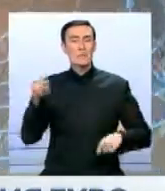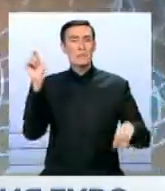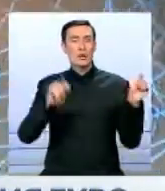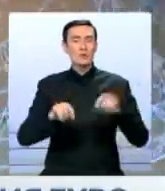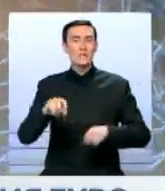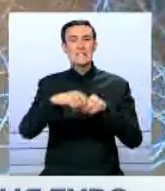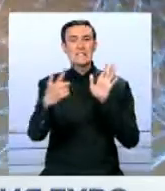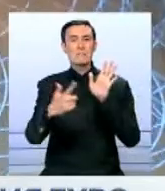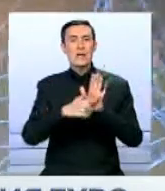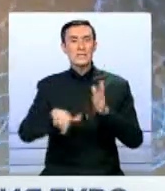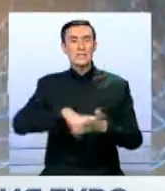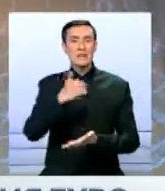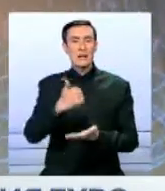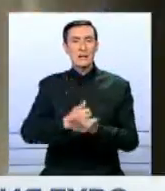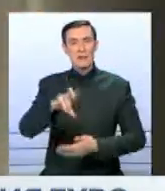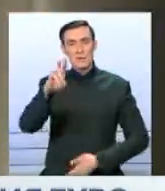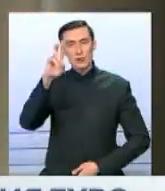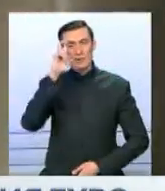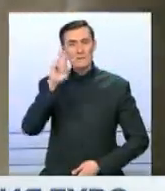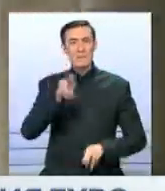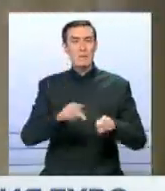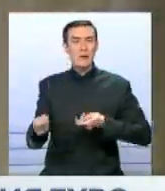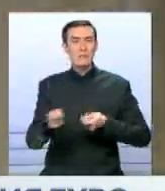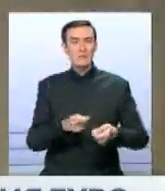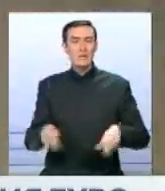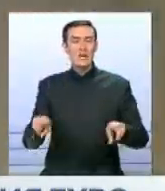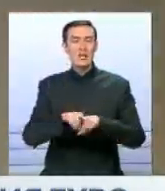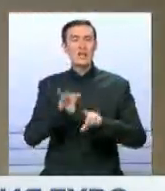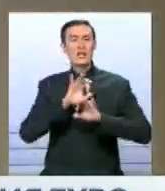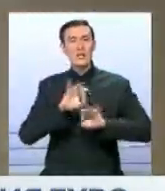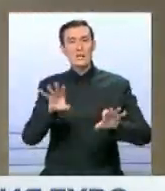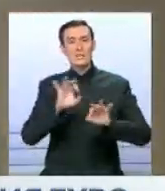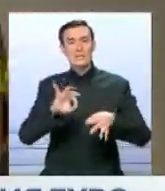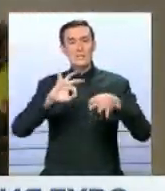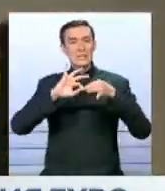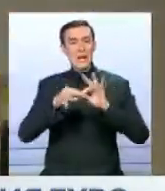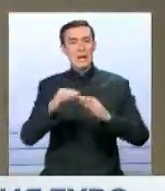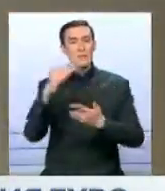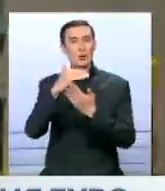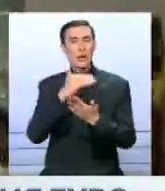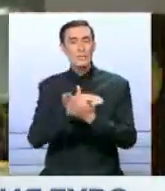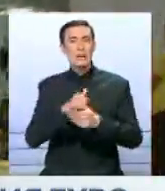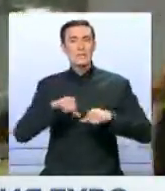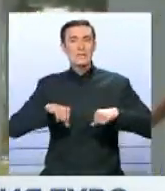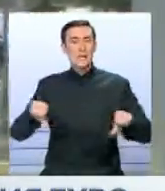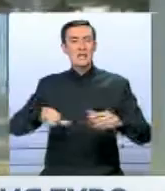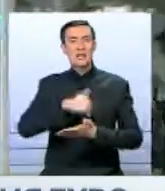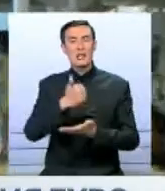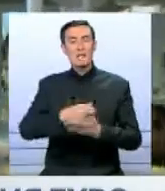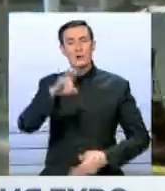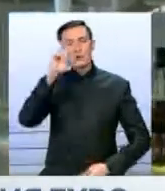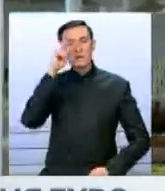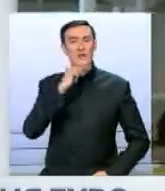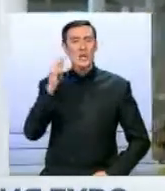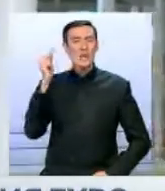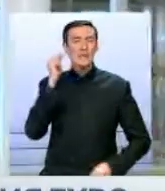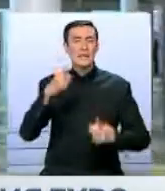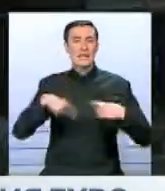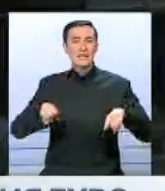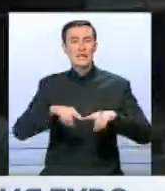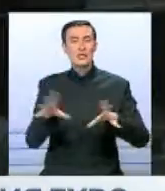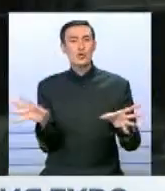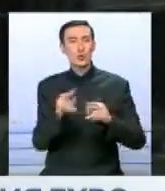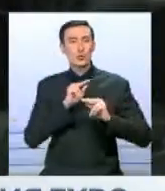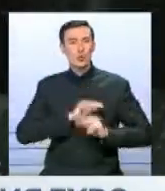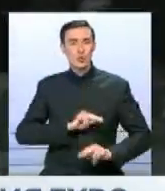17 глав государств и правительств. Кроме того, Абдрахманов рассказал некоторые детали программы заседания Совета глав государств Шанхайской организации